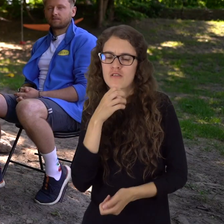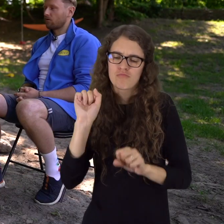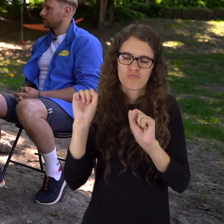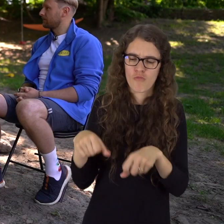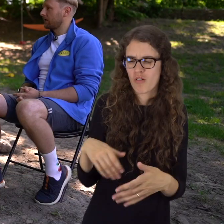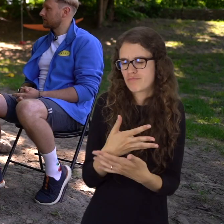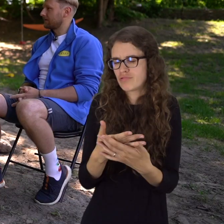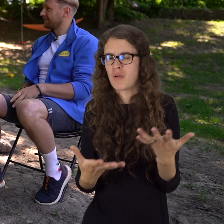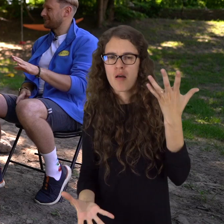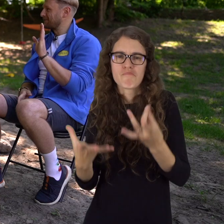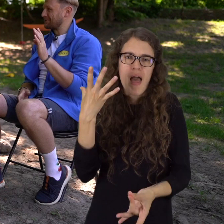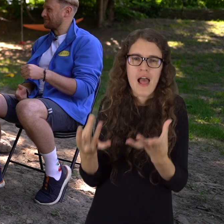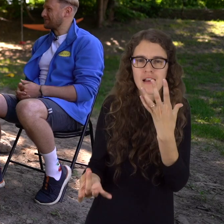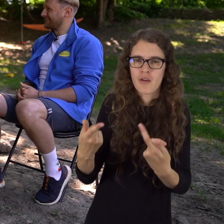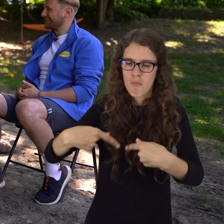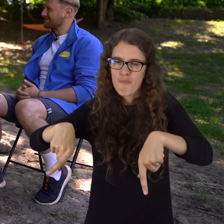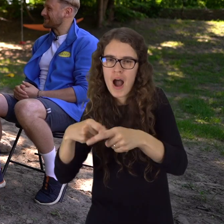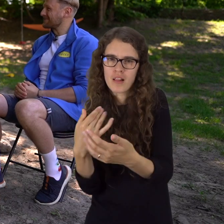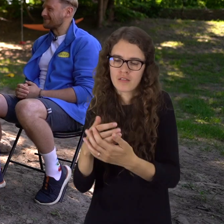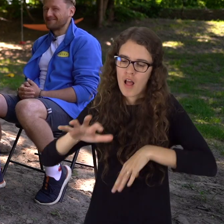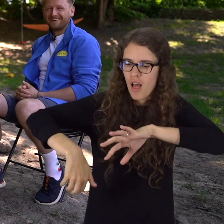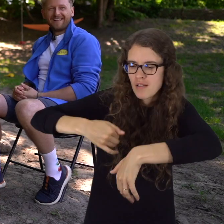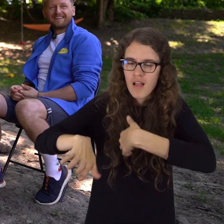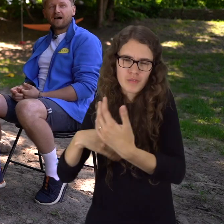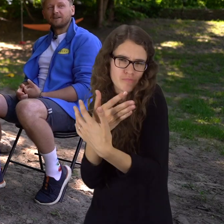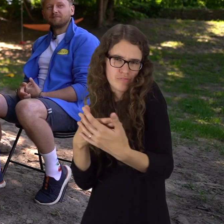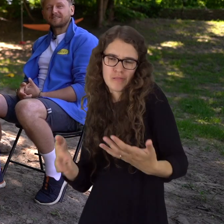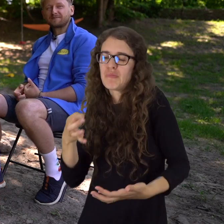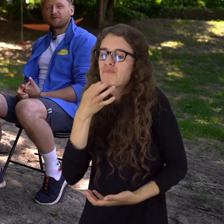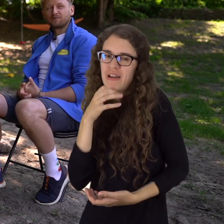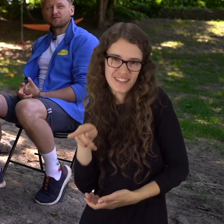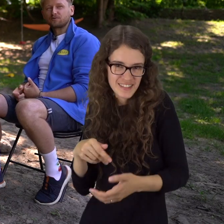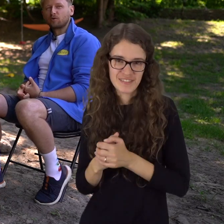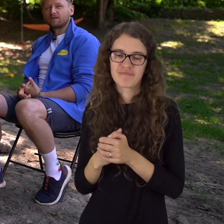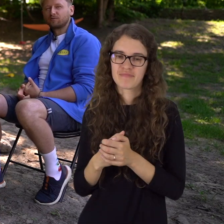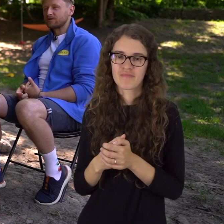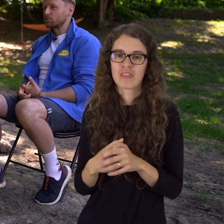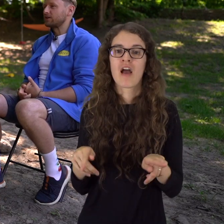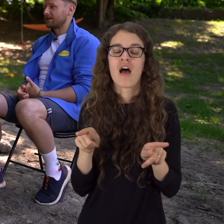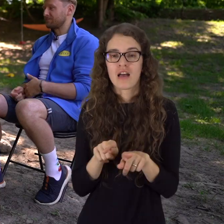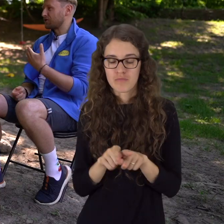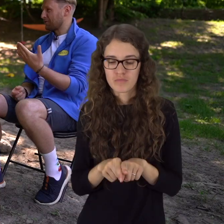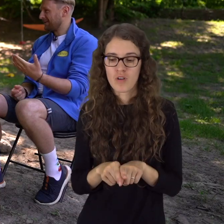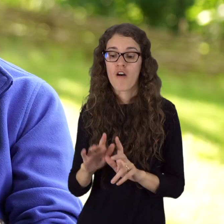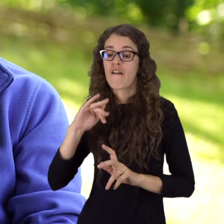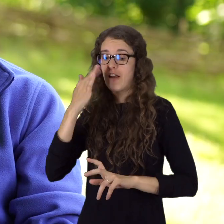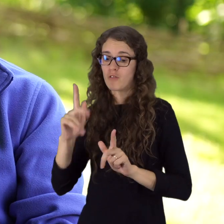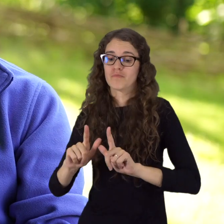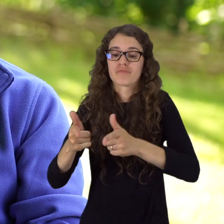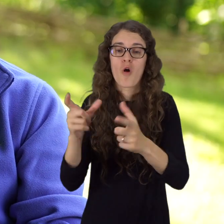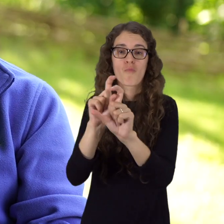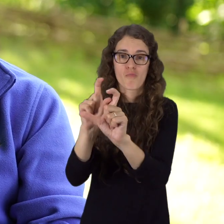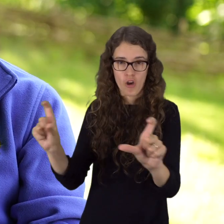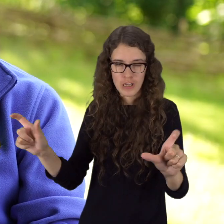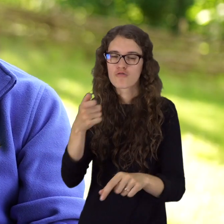galimybės voliotis pelkėse ir ten, žodžiu, būti ir jiems labai smagu. Na, mes, kaip sako, su mokyklinukais jau šiek tiek rimčiau,